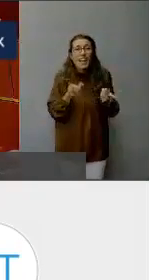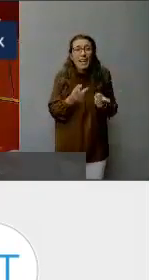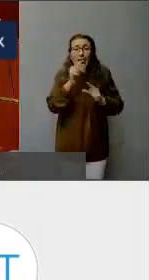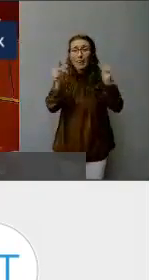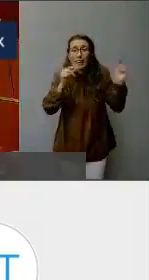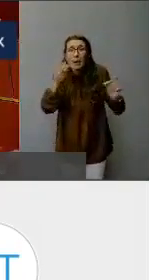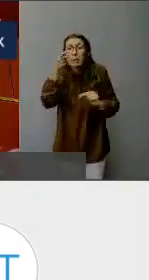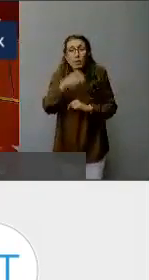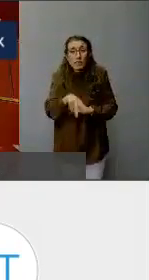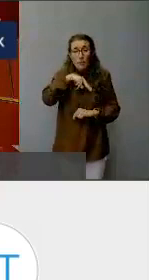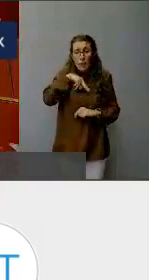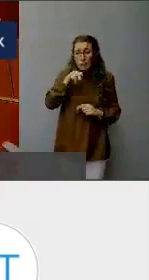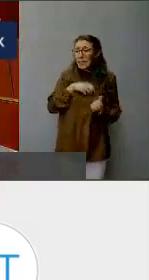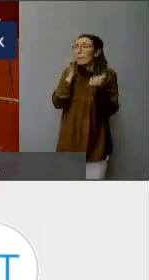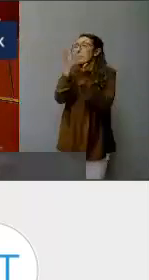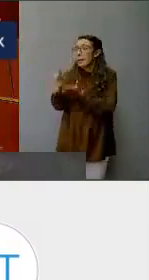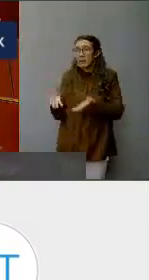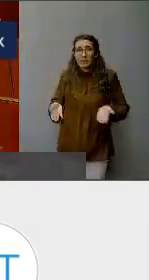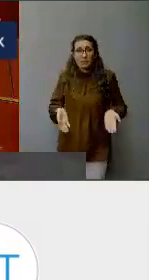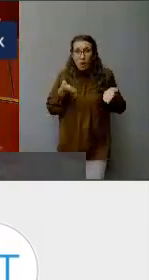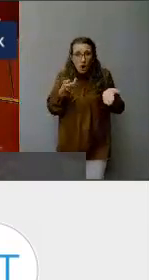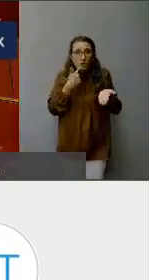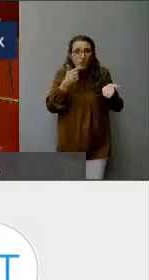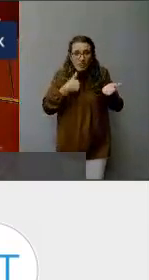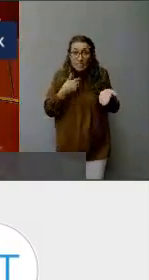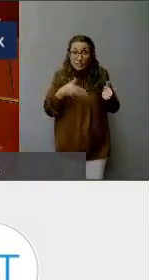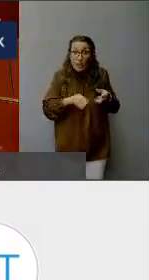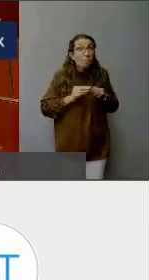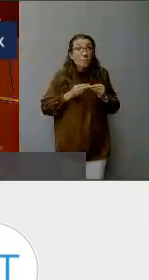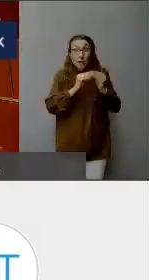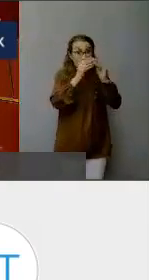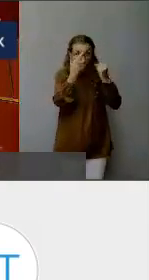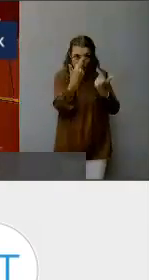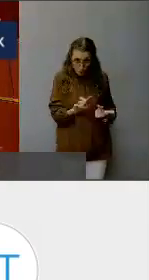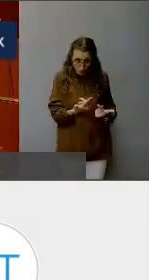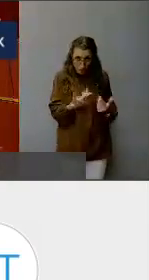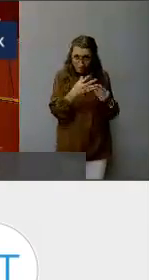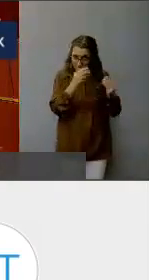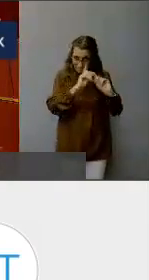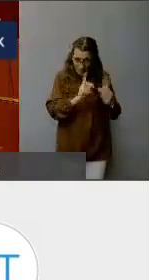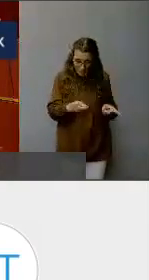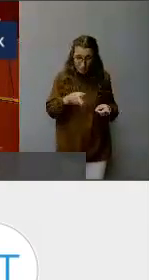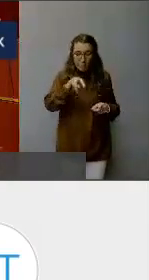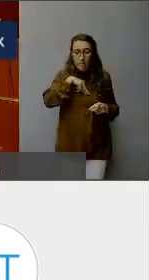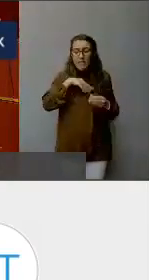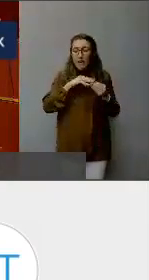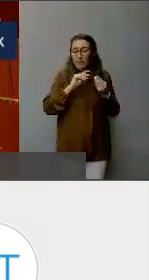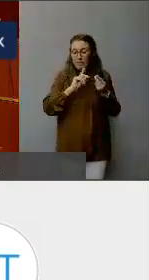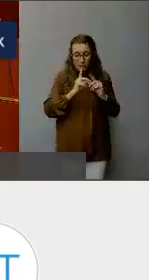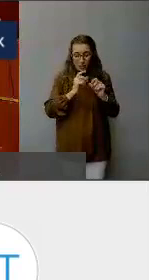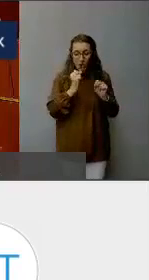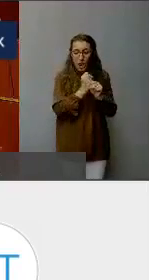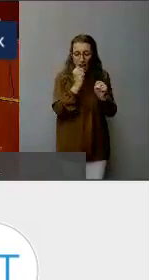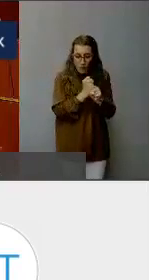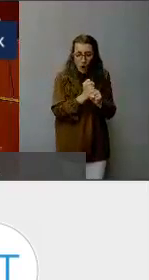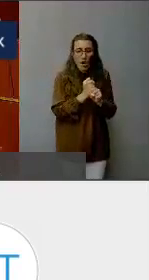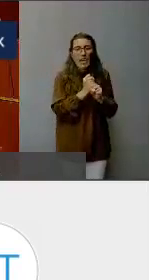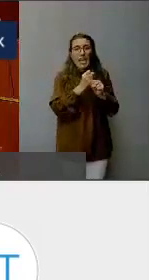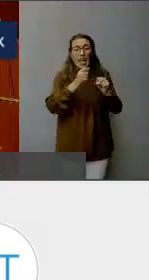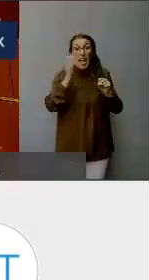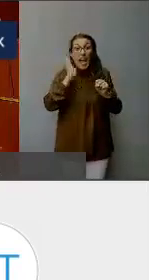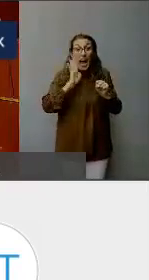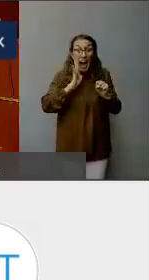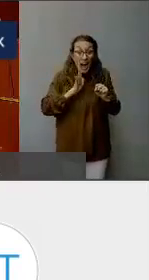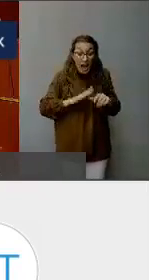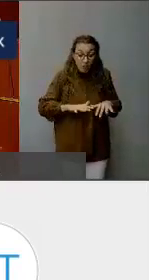che ci abitavano oggi ci viene a dire che non avendo fatto la manutenzione che doveva da proprietario non avendo fatto i lavori di contenimento delle acque che doveva